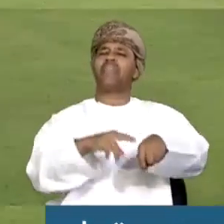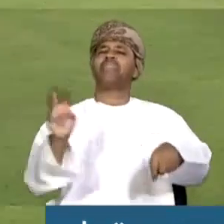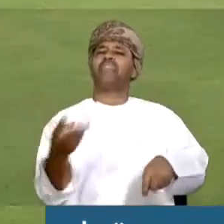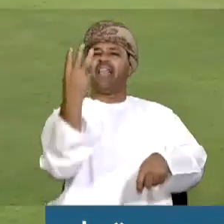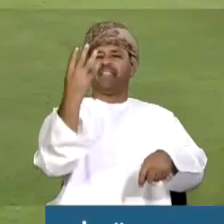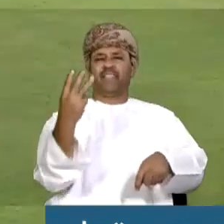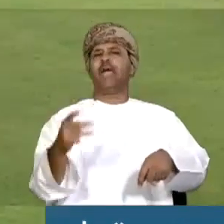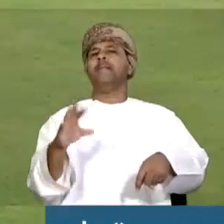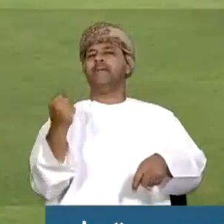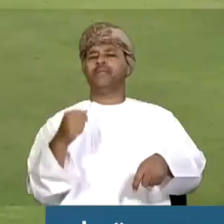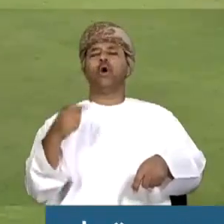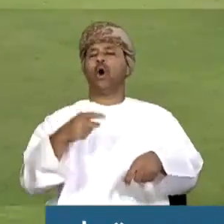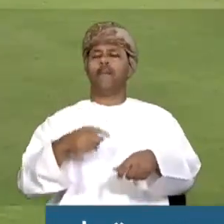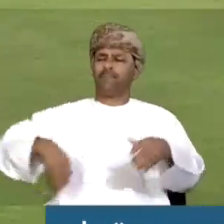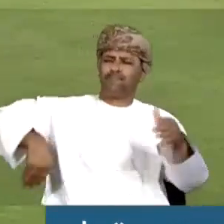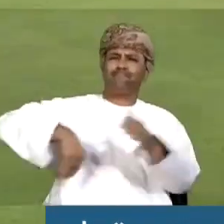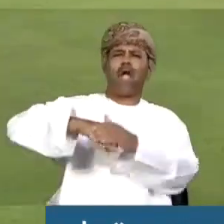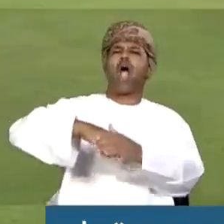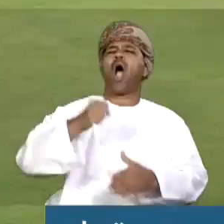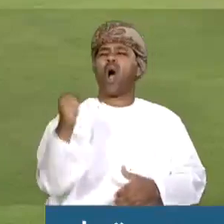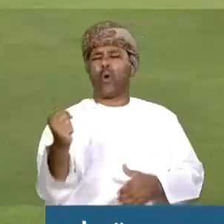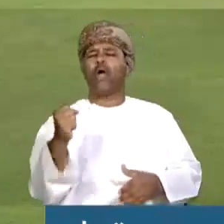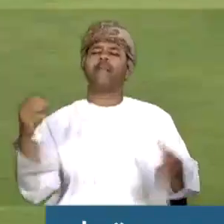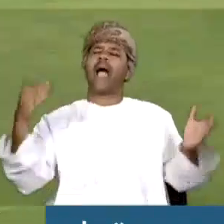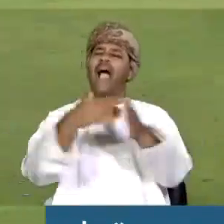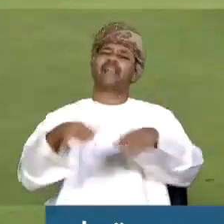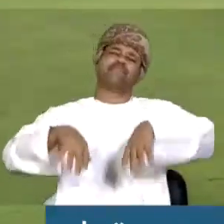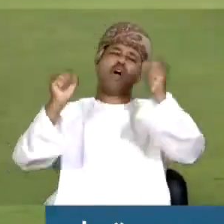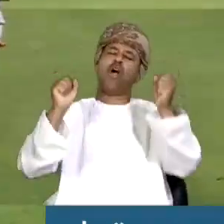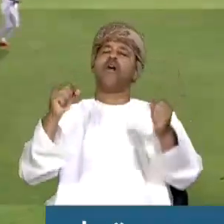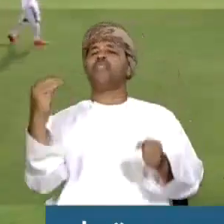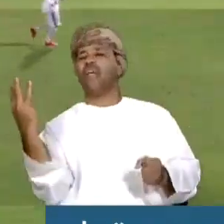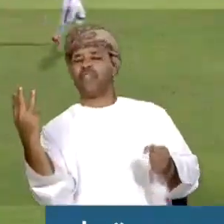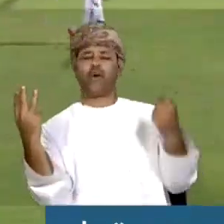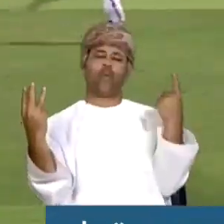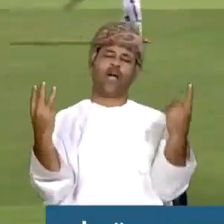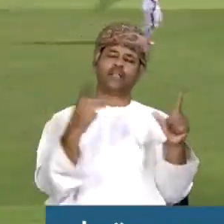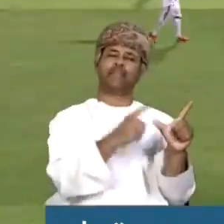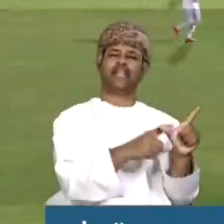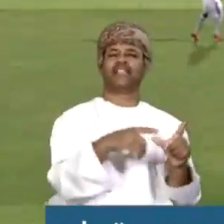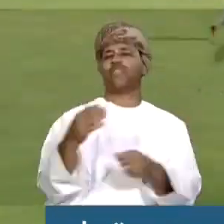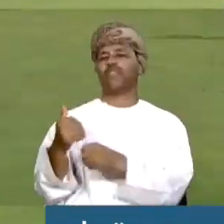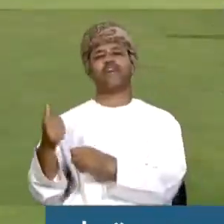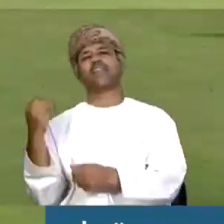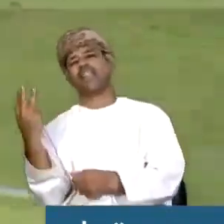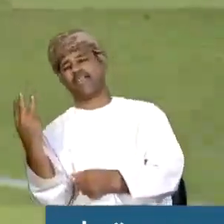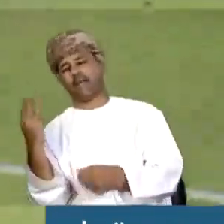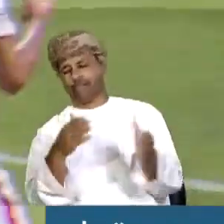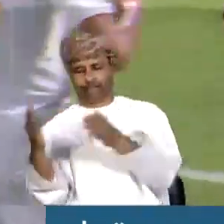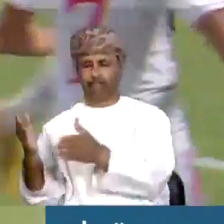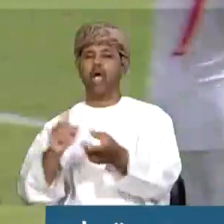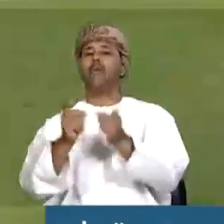بهدف ثالث بتسديدة قوية لتنتهي المباراة بثلاثية لظفار مقابل هدف لمسقط. وفي